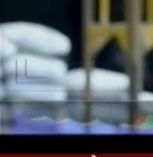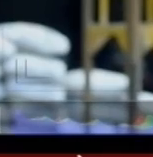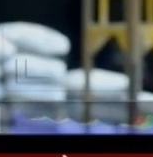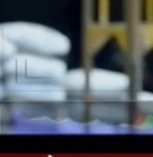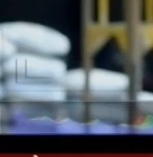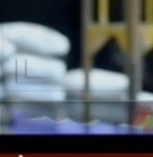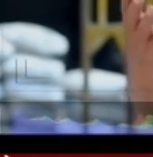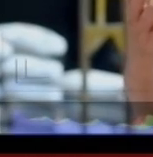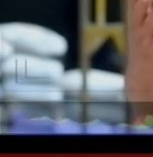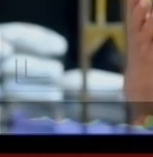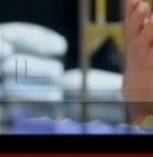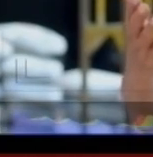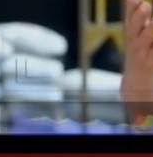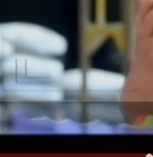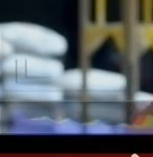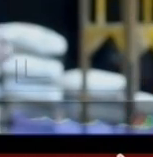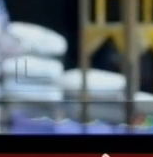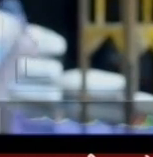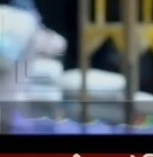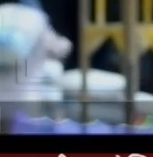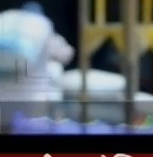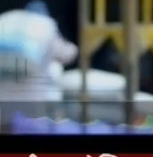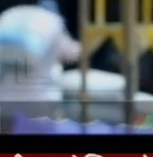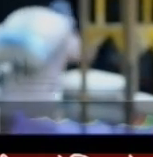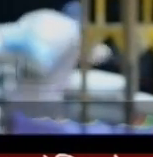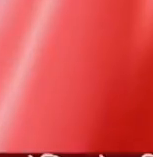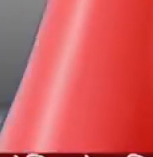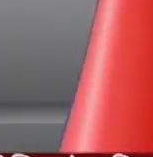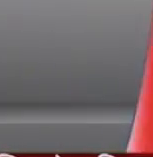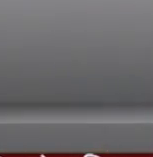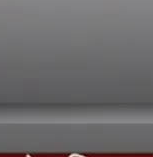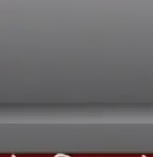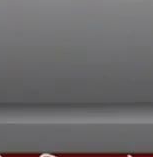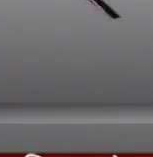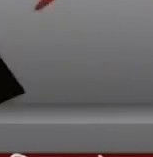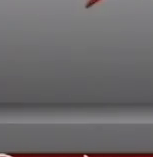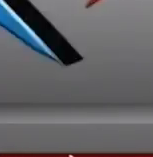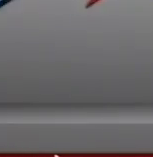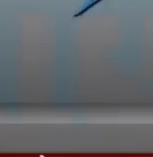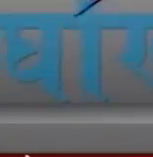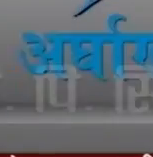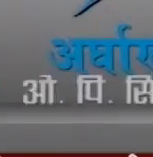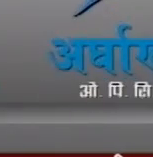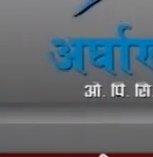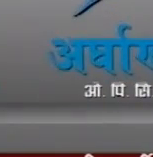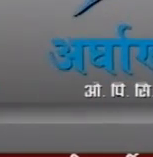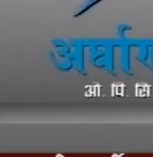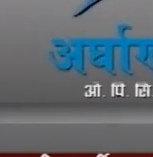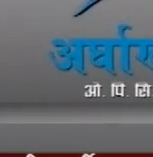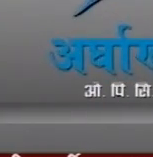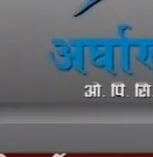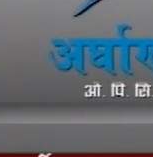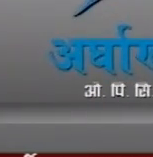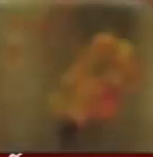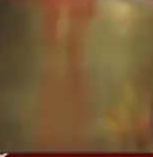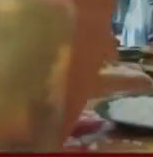अर्घाखाँची सिमेन्टको बारेमा त सबैलाई थाहा छ, मैले त के बोल्नै पर्दैन। अर्घाखाँची सिमेन्ट सबैभन्दा स्तरीय सिमेन्ट, सबैलाई